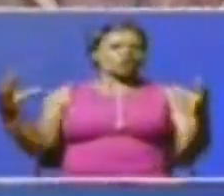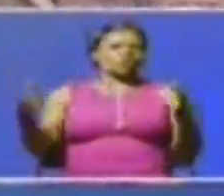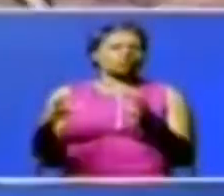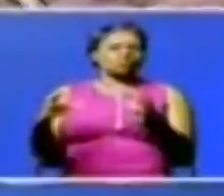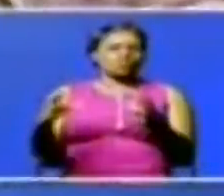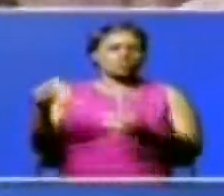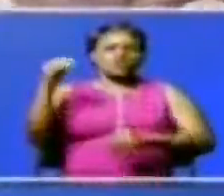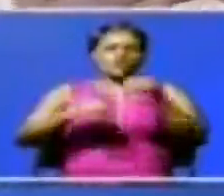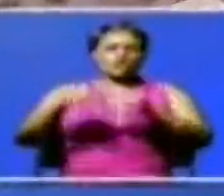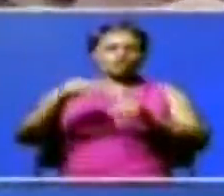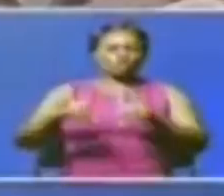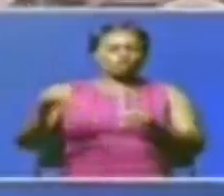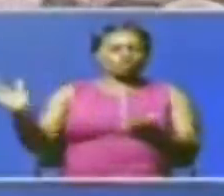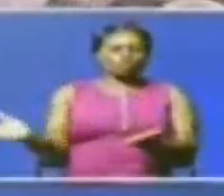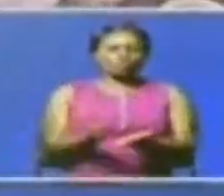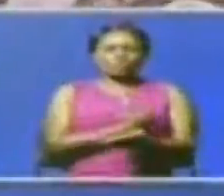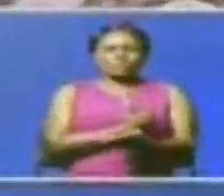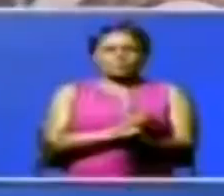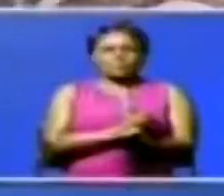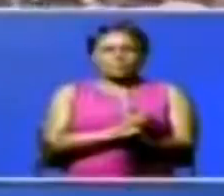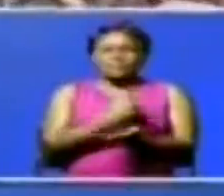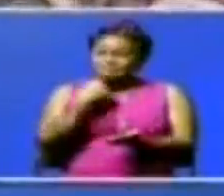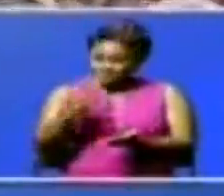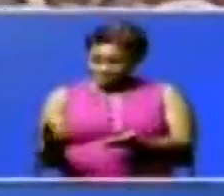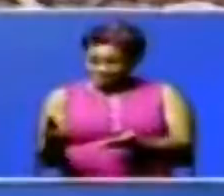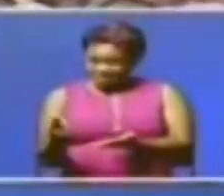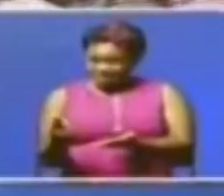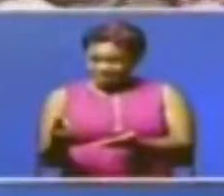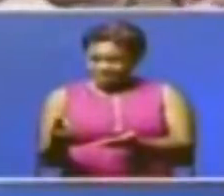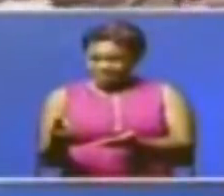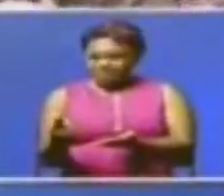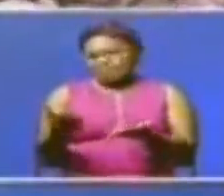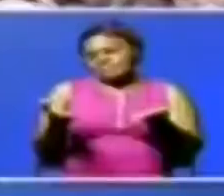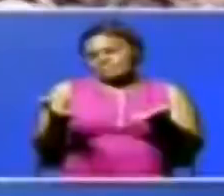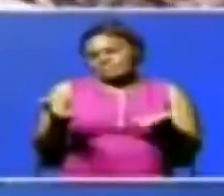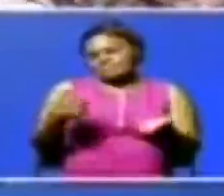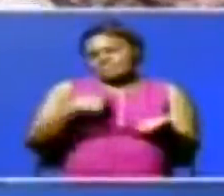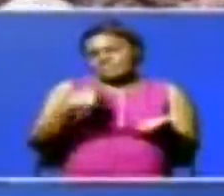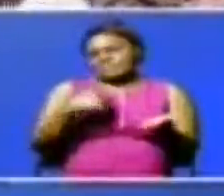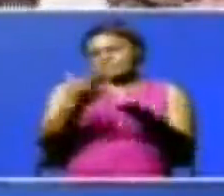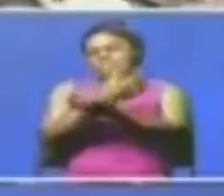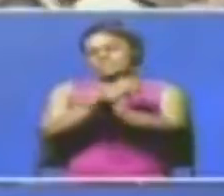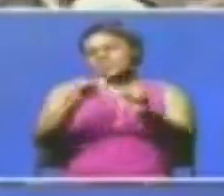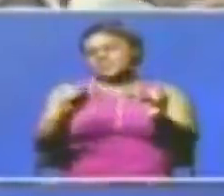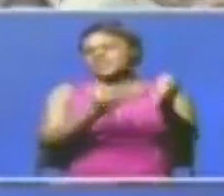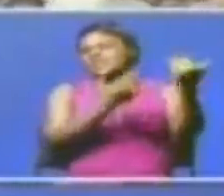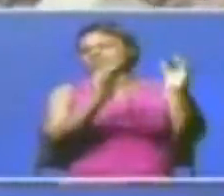basi hiyo uchaguzi ipotee. Si ndivyo wamesema? Sasa mimi sana sio rais